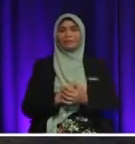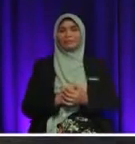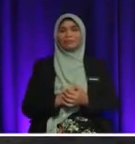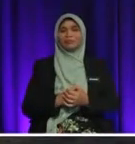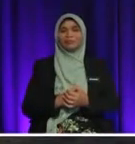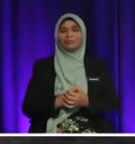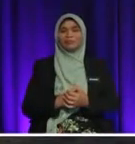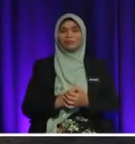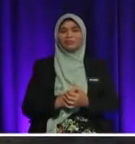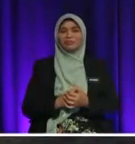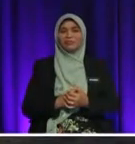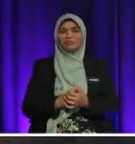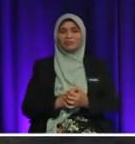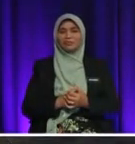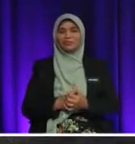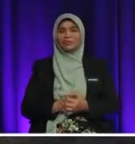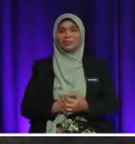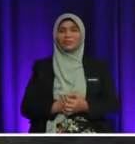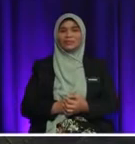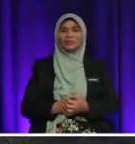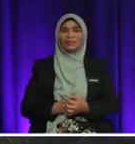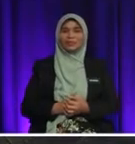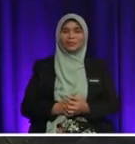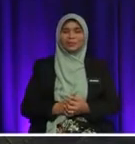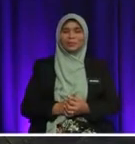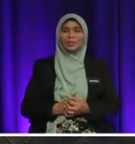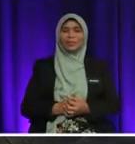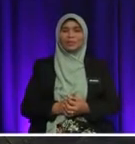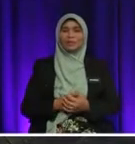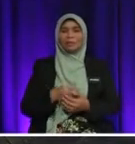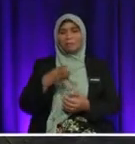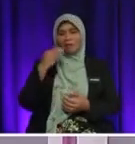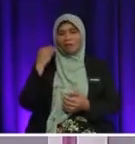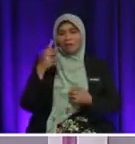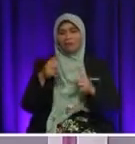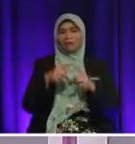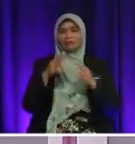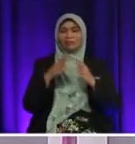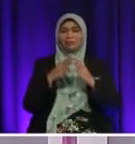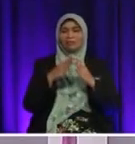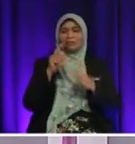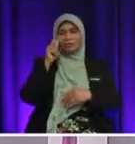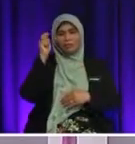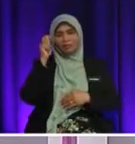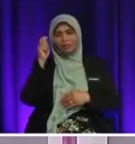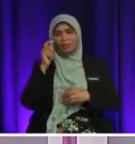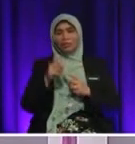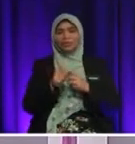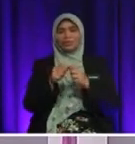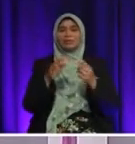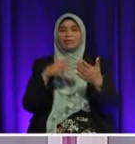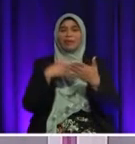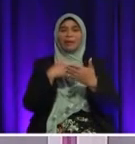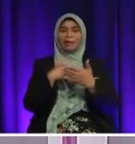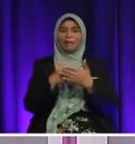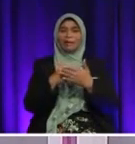Sastera Hikayat. Ajaib. Ajaibnya. Parang baik terkejut. Juga. Dia pun baliklah ke rumah tuannya. Jadi pelak misal tu ikut. Oh, sampailah satu